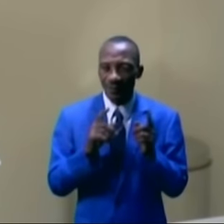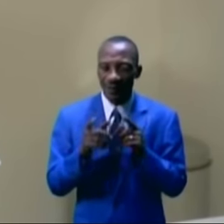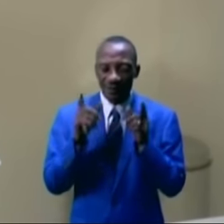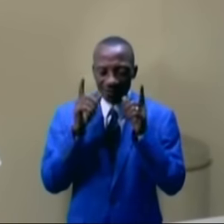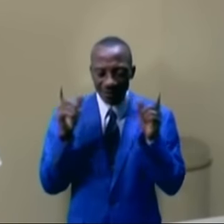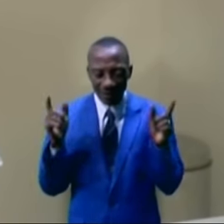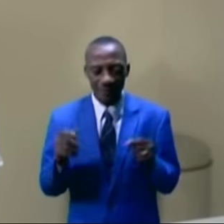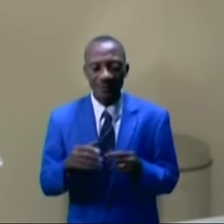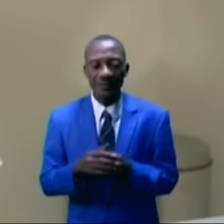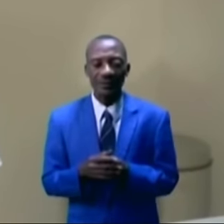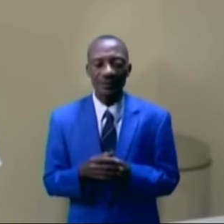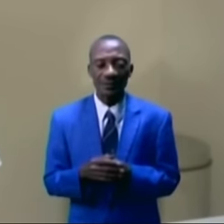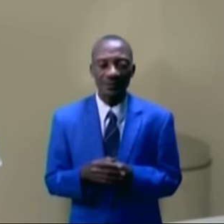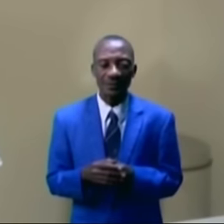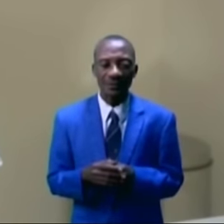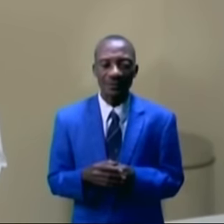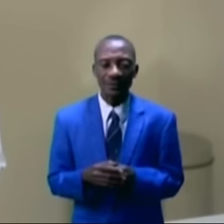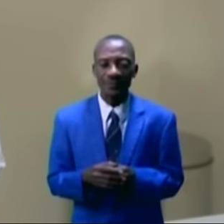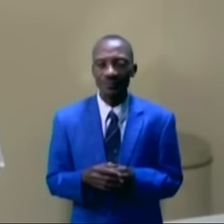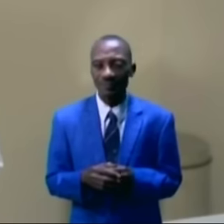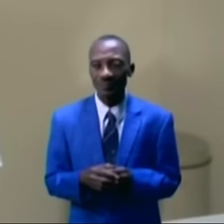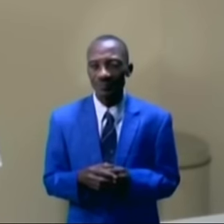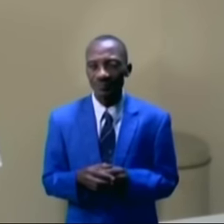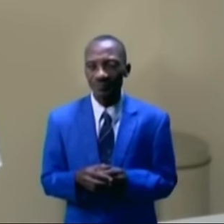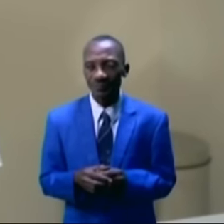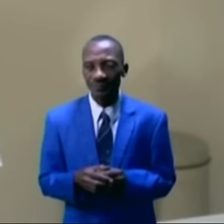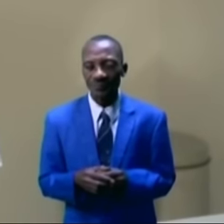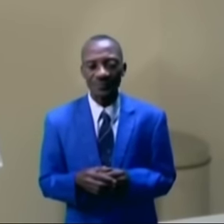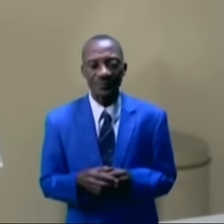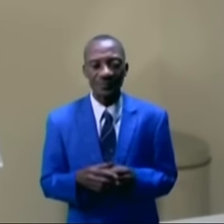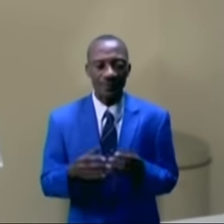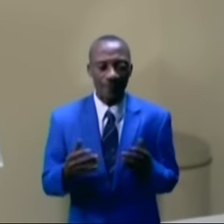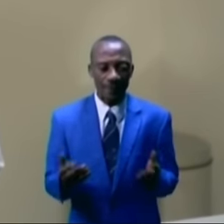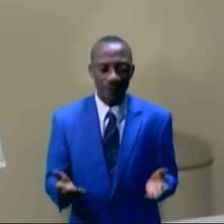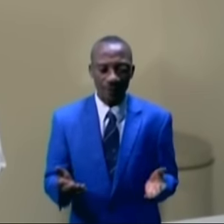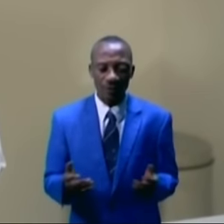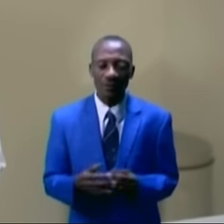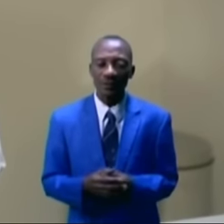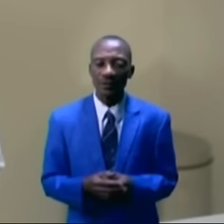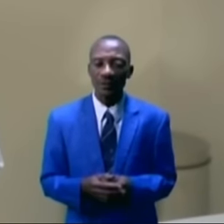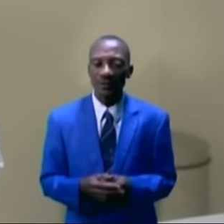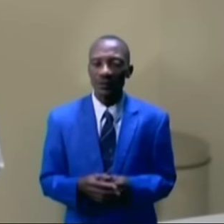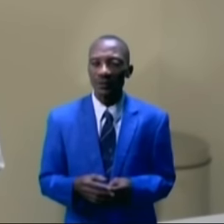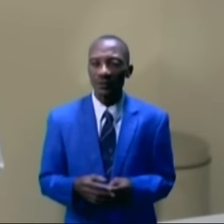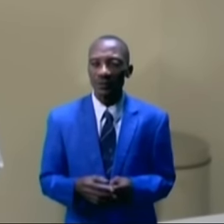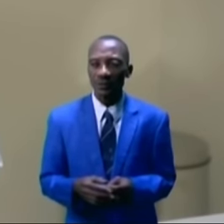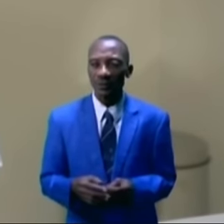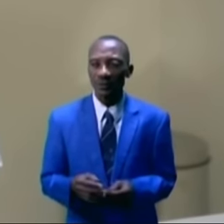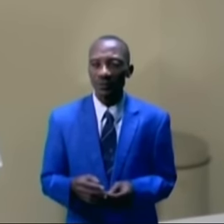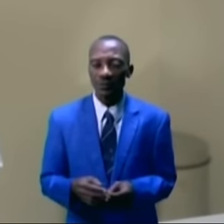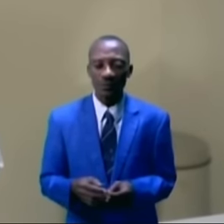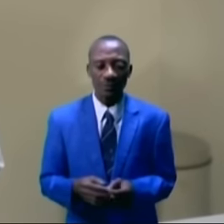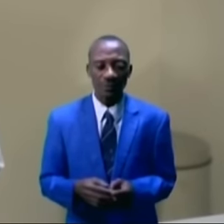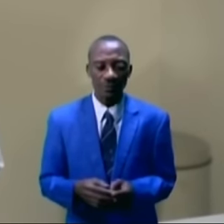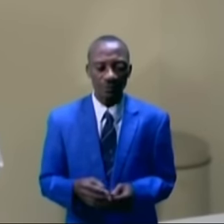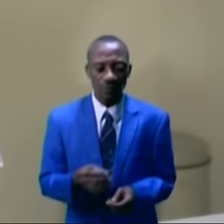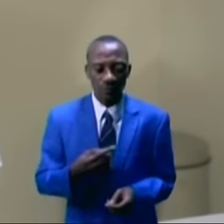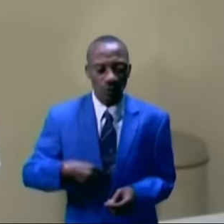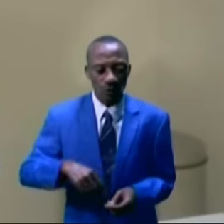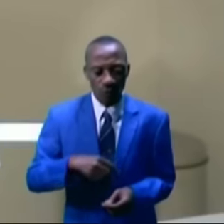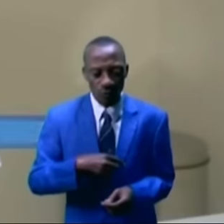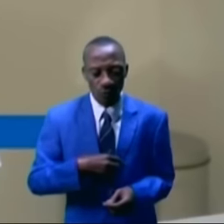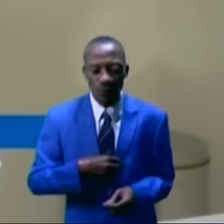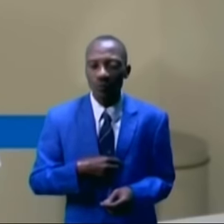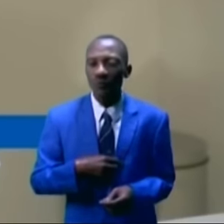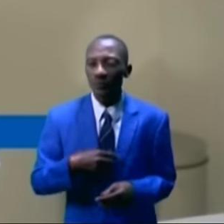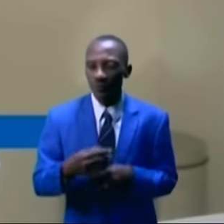a tous les matériels. Donc nous sommes vraiment au grand complet. Nous profitons de votre micro pour dire